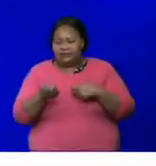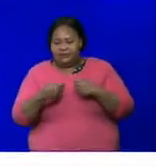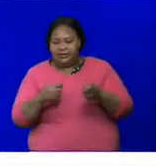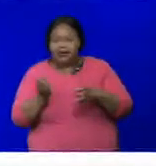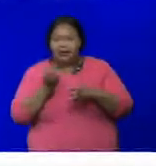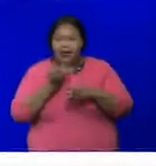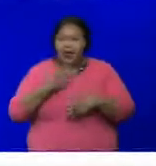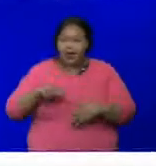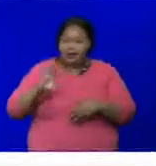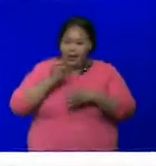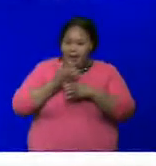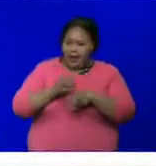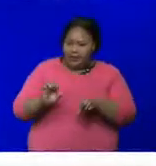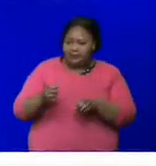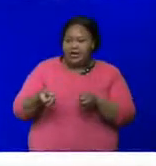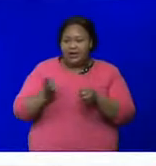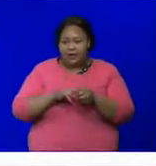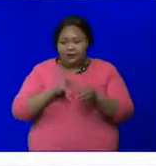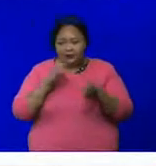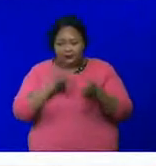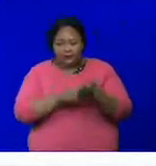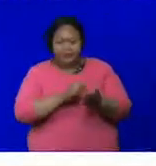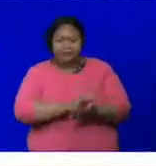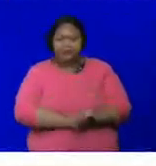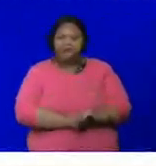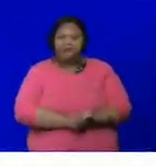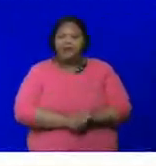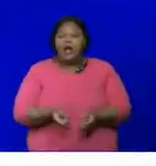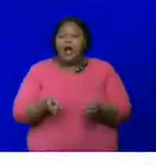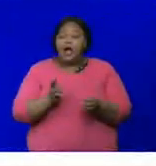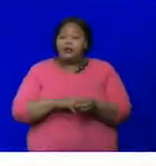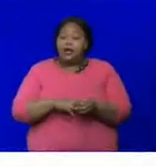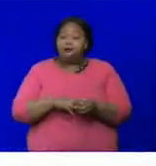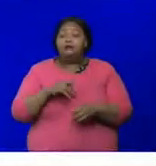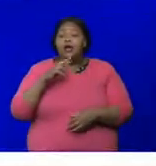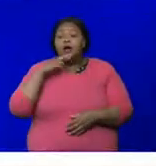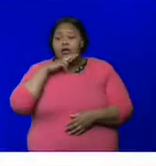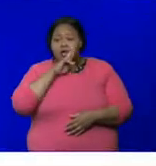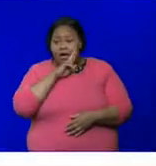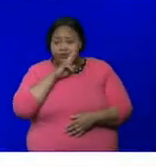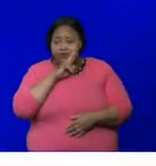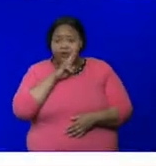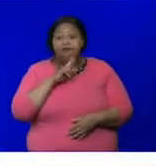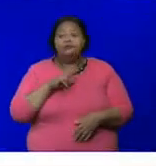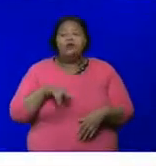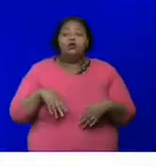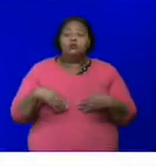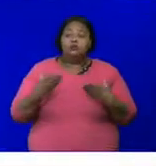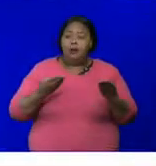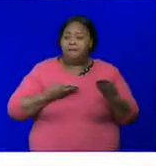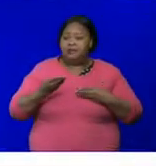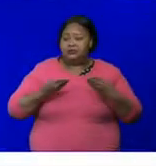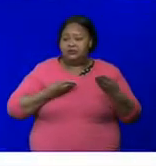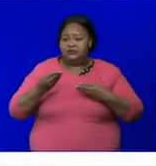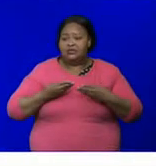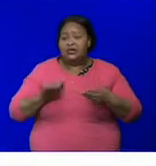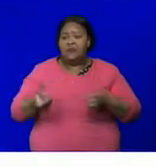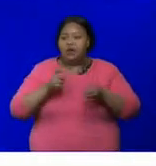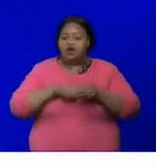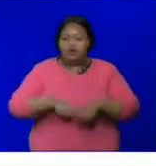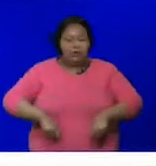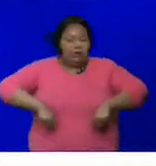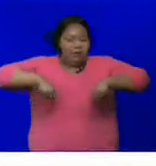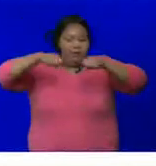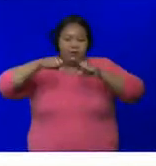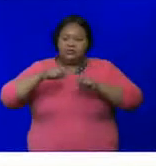bemave alenhlangano i-European Union kutsi babe setikhundleni letiphakeme letingapani letiphetfwe nguhulumende welive